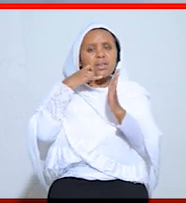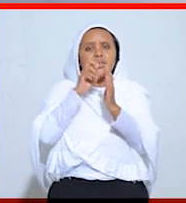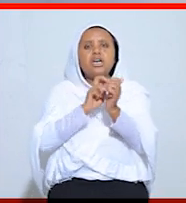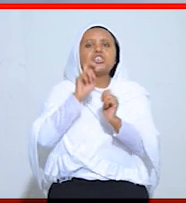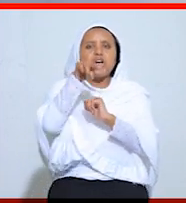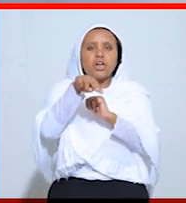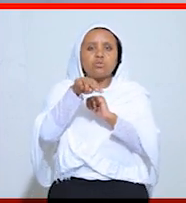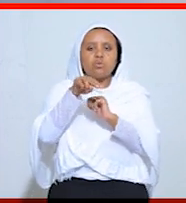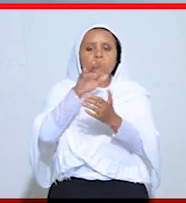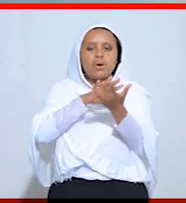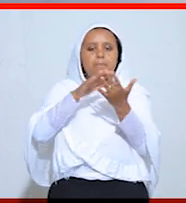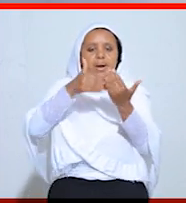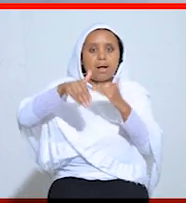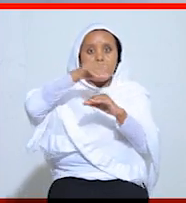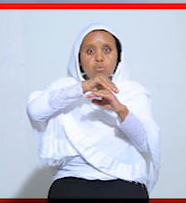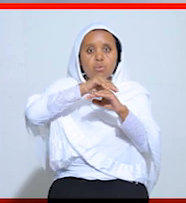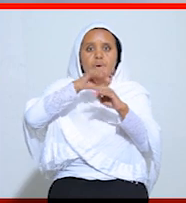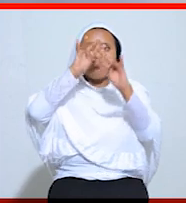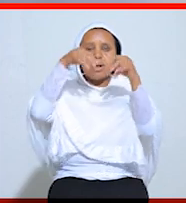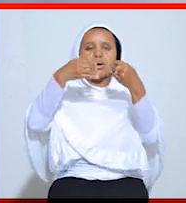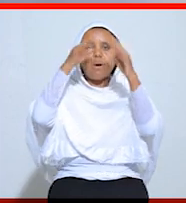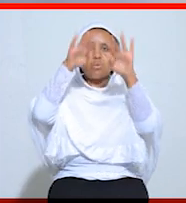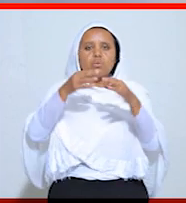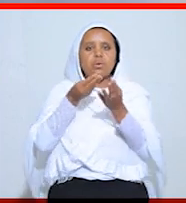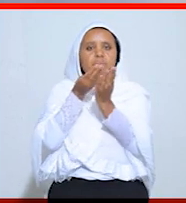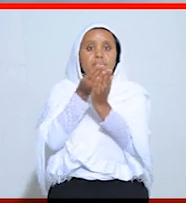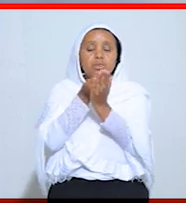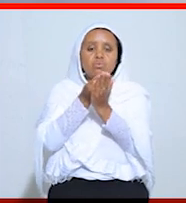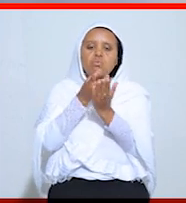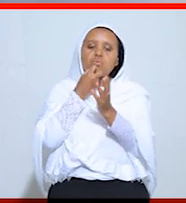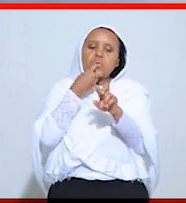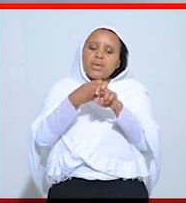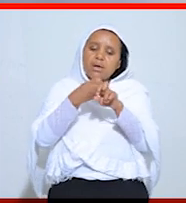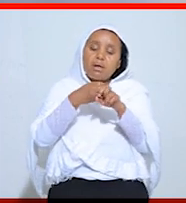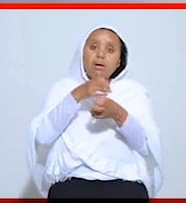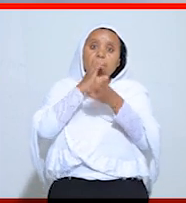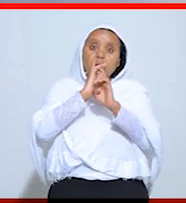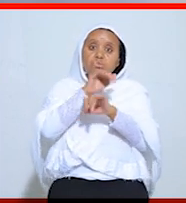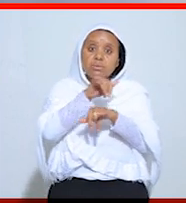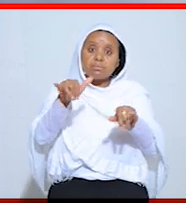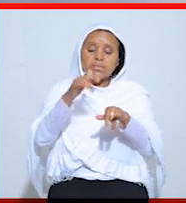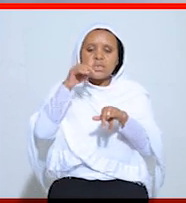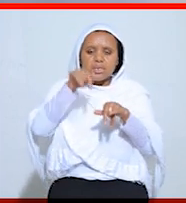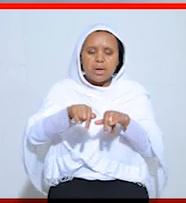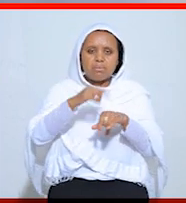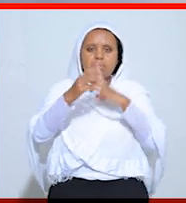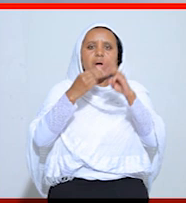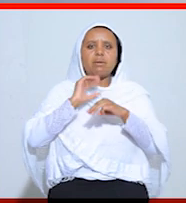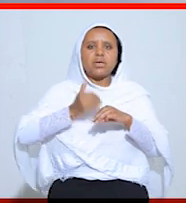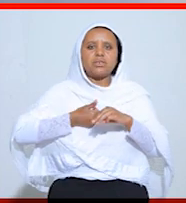ባህር እንዳሻገራቸው፣ ደመና ጋርዶ መና ወርዶ እንደመገባቸው፣ ውሃ ከጭንጫ ላይ አፍልቆ እንዳጠጣቸው